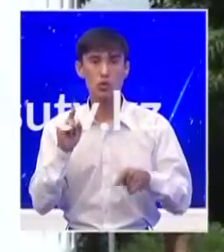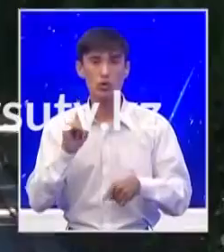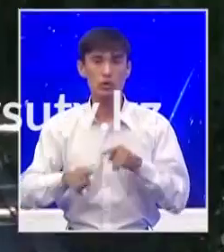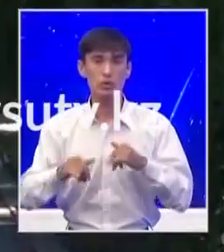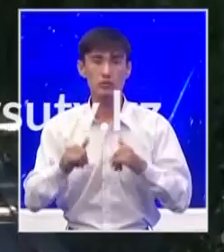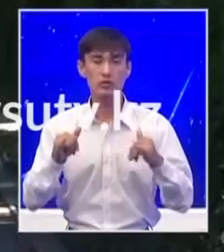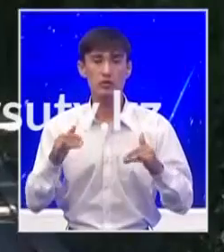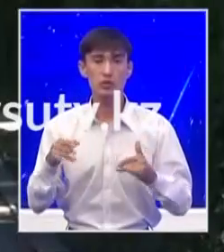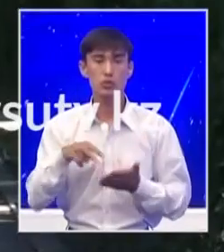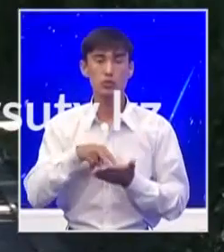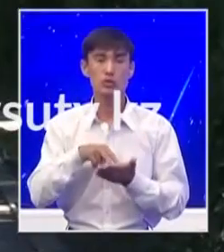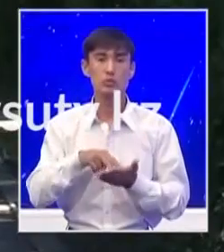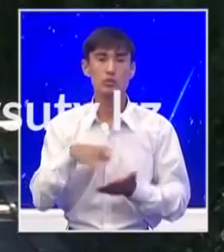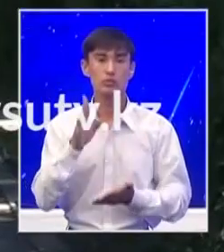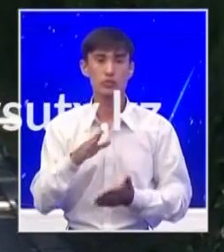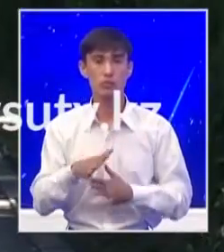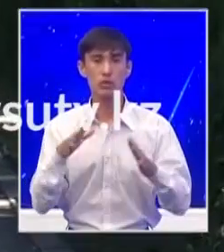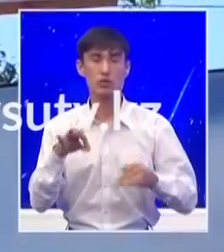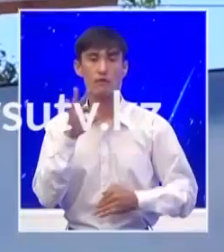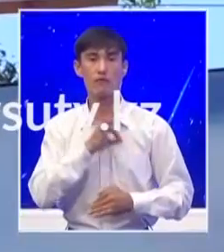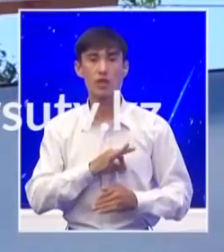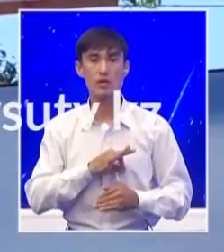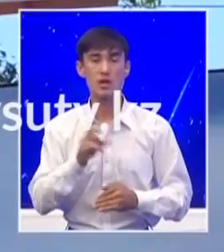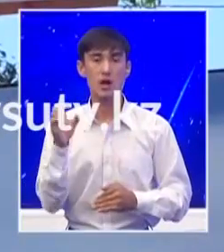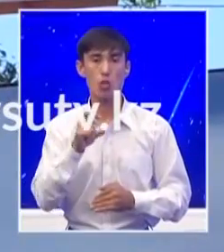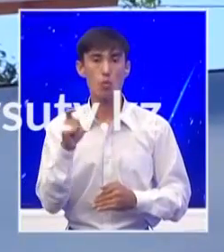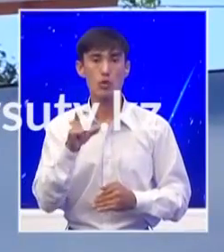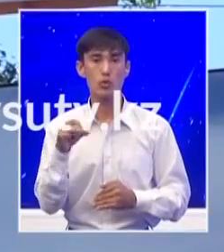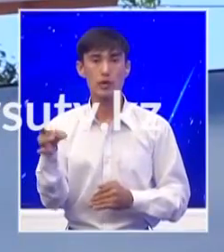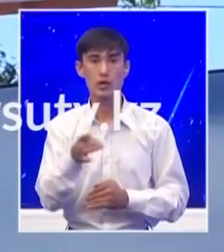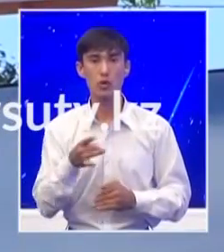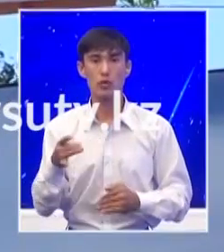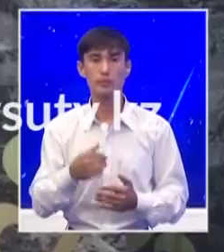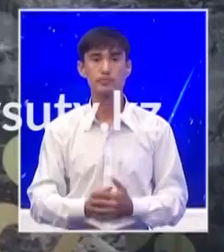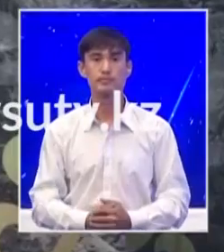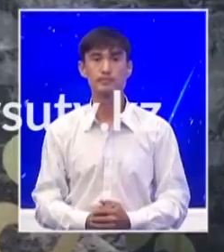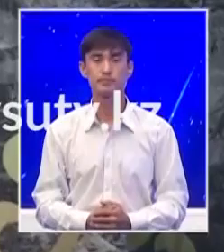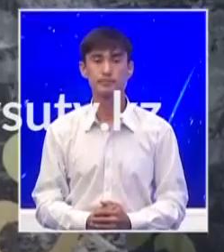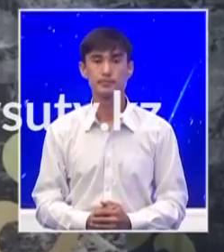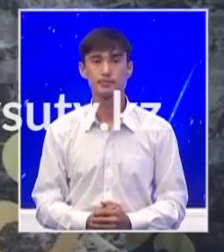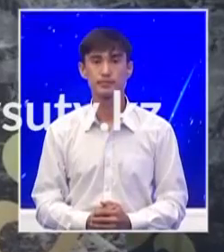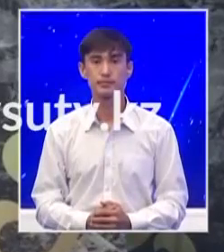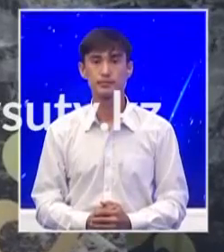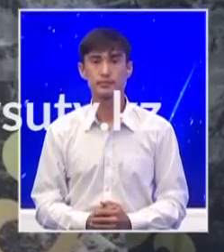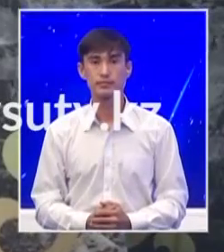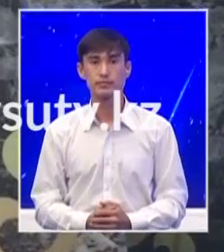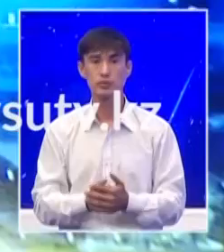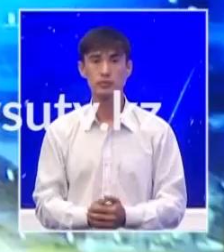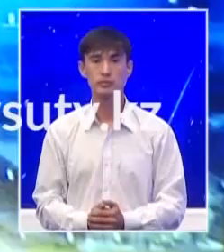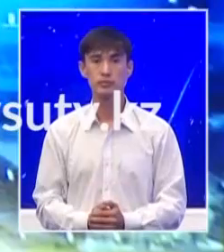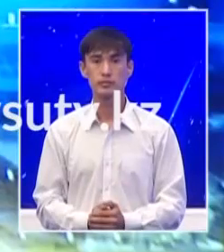в свою очередь, несомненно, внесет весомый вклад в экономику региона. Надежда Белова, Айдос Калиев, телеканал